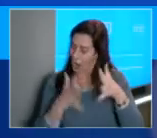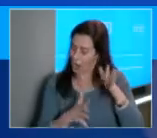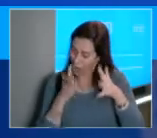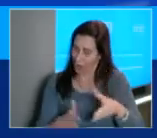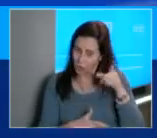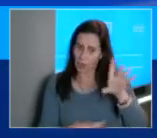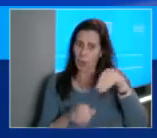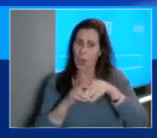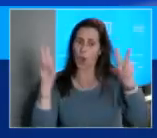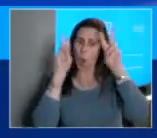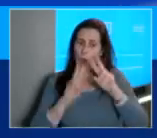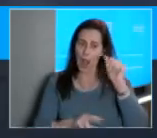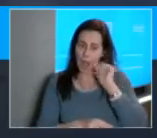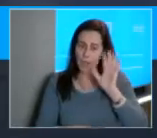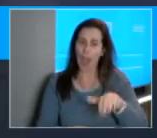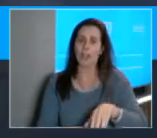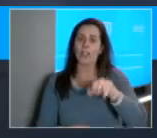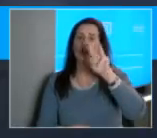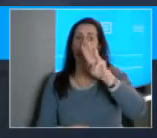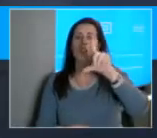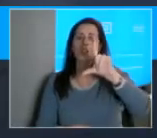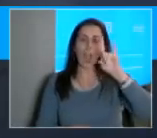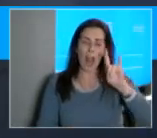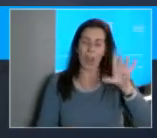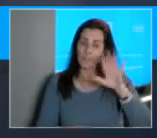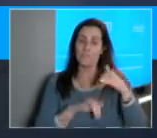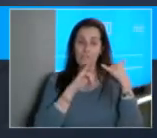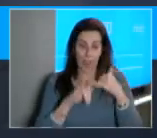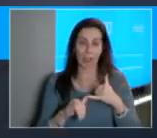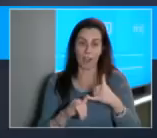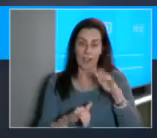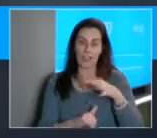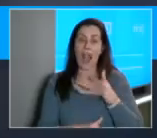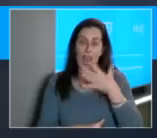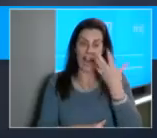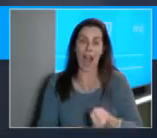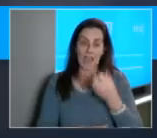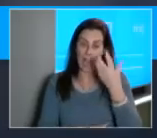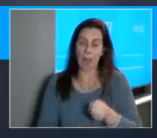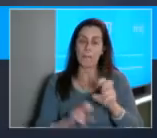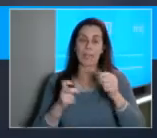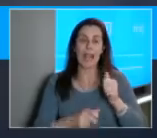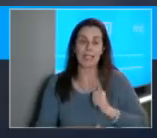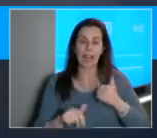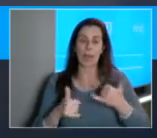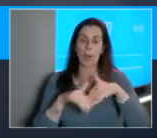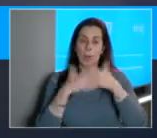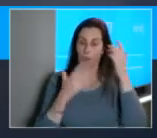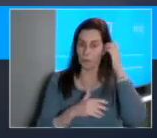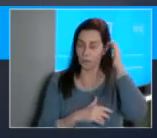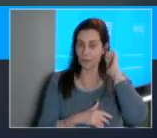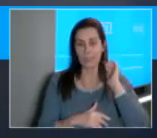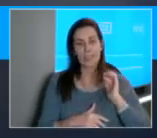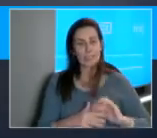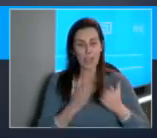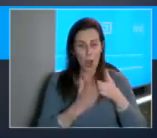גם בתוך כחול לבן, אופר שלח. אורנה ברביבאי. ואתה צריך להגיד, הבאת באופן בלעדי את ההקלטה הזאת בגלי צהל הבוקר. זה לא עוזר